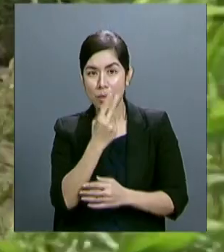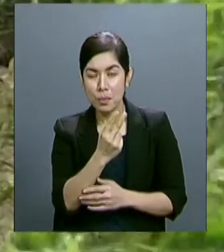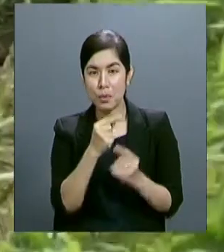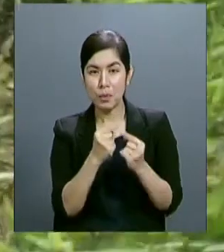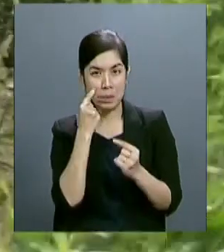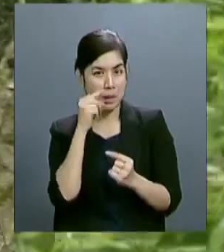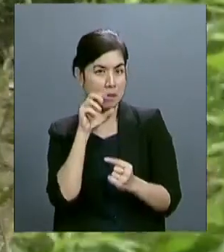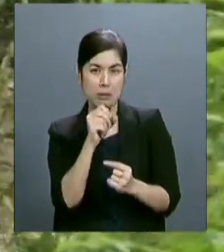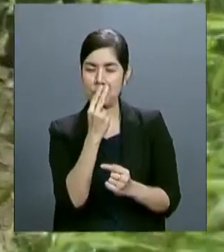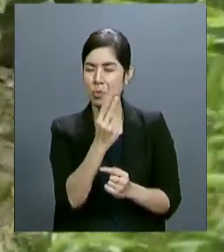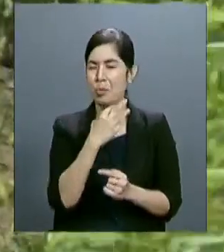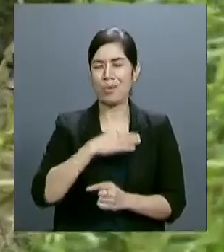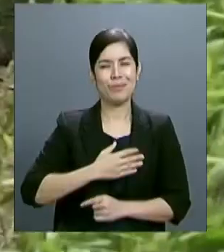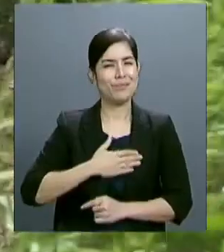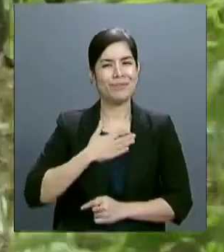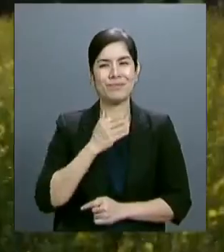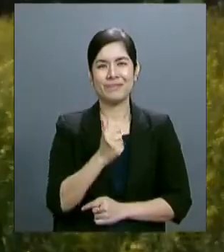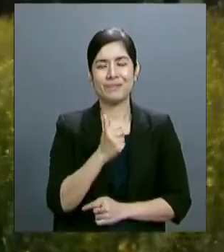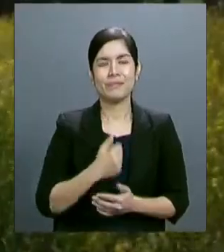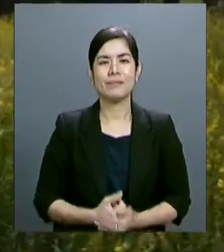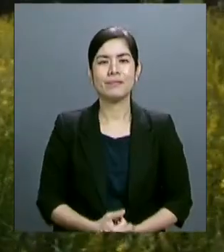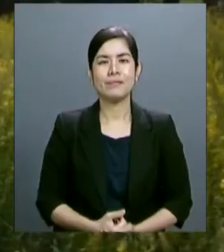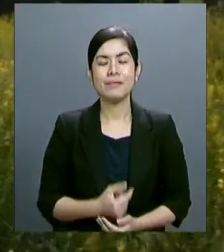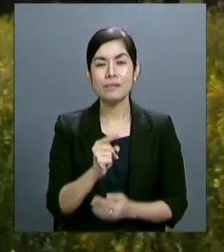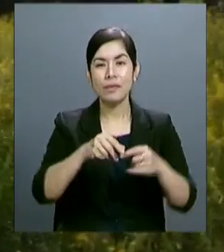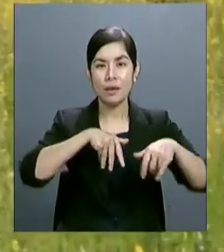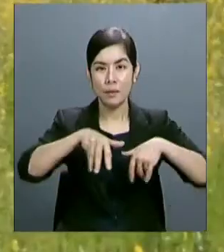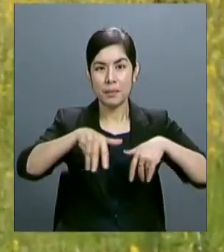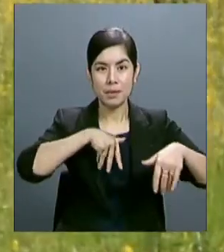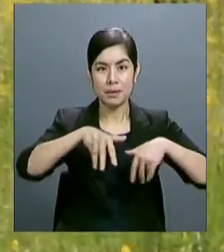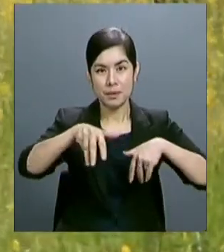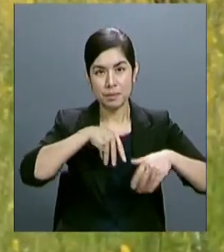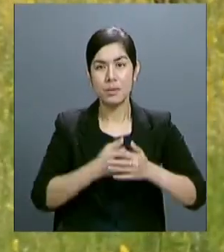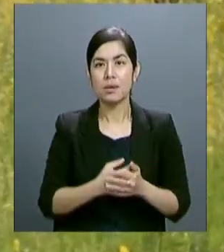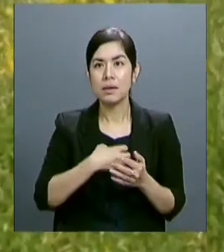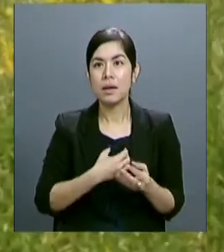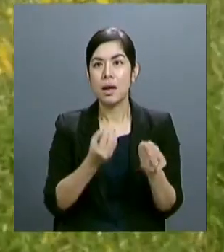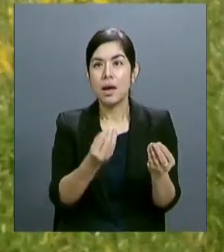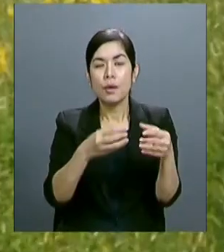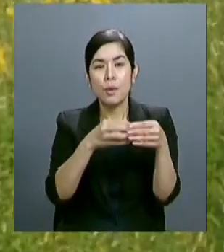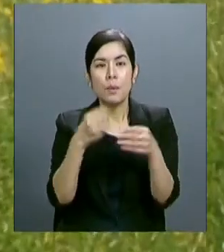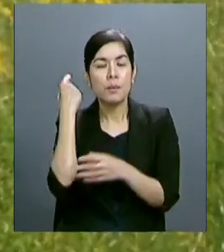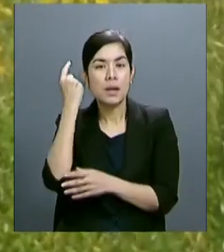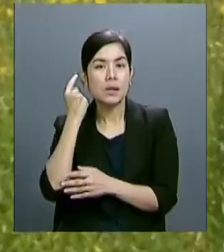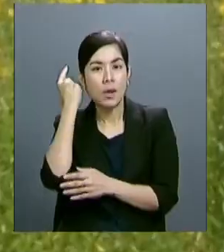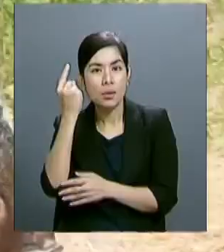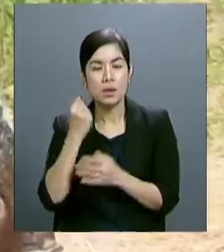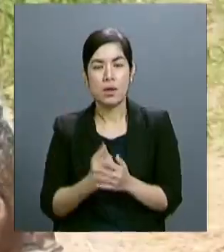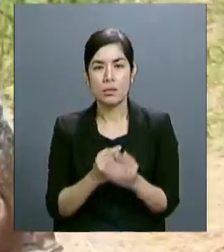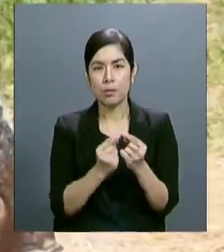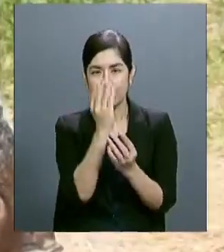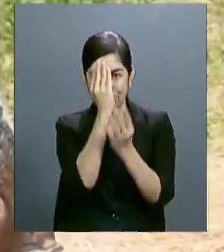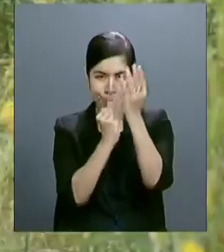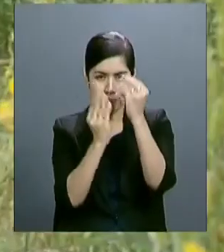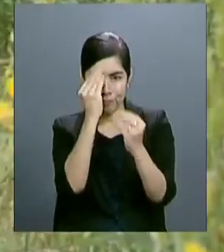าภูมิใจนะ นอกจากนี้ชาวบ้านตำบลรำแดงอยากให้นักท่องเที่ยวได้มาสัมผัสการท่องเที่ยวเชิงเกษ